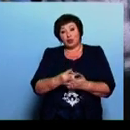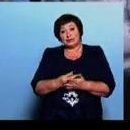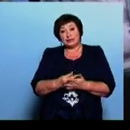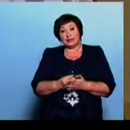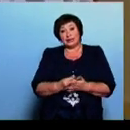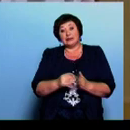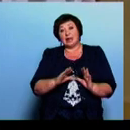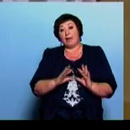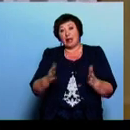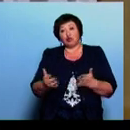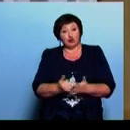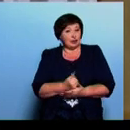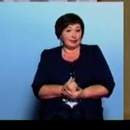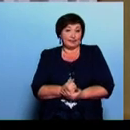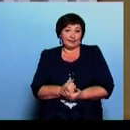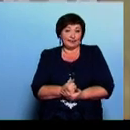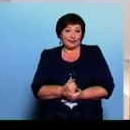на форуме «Иволга».